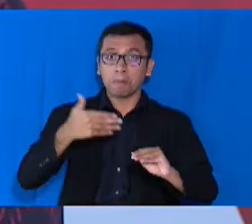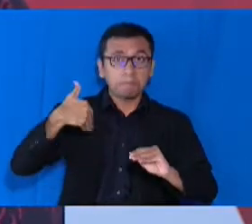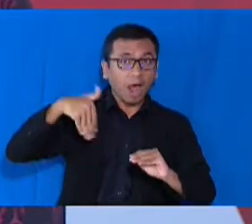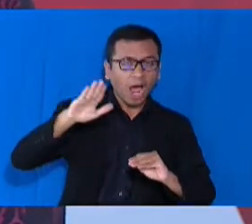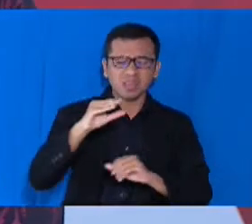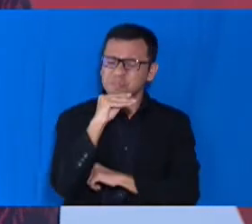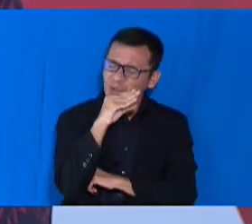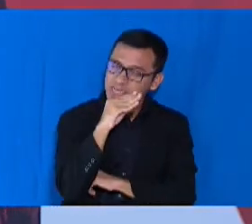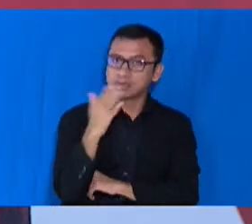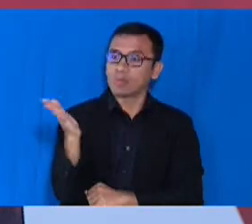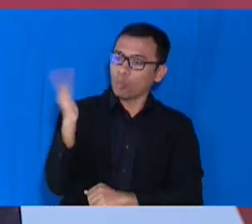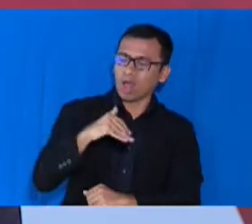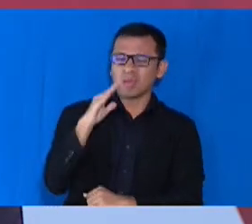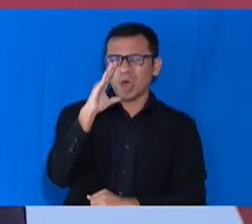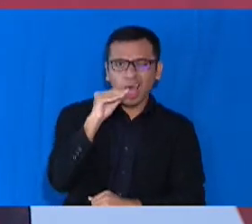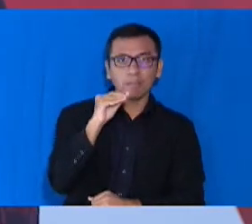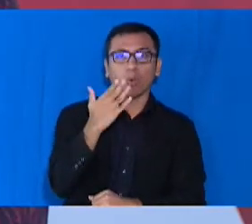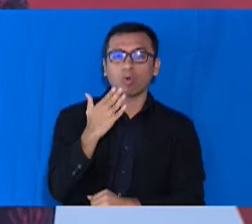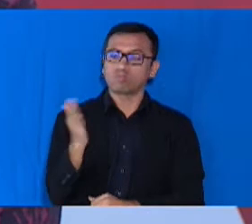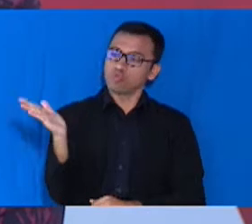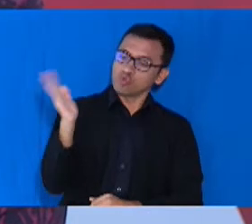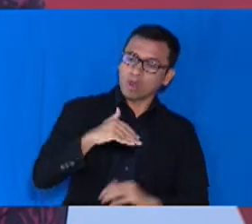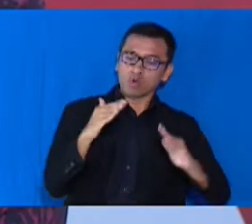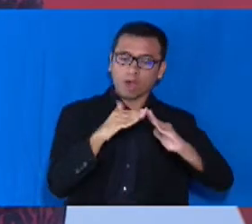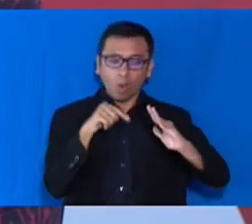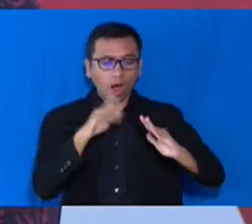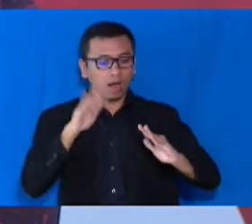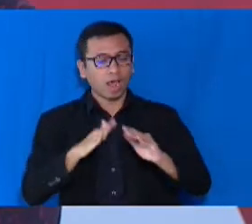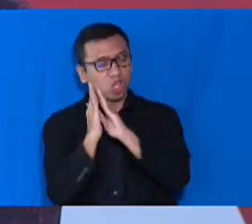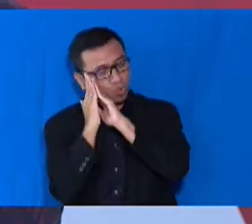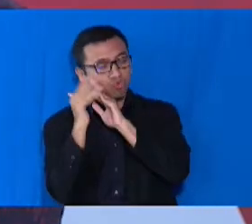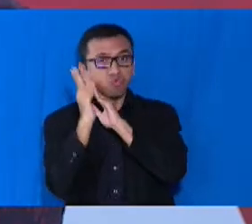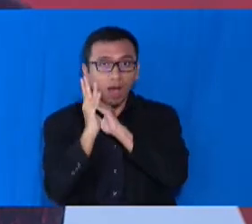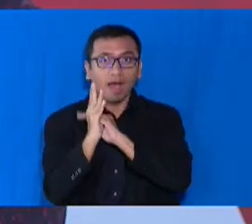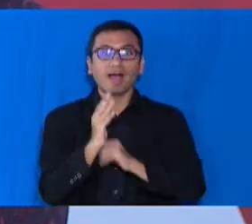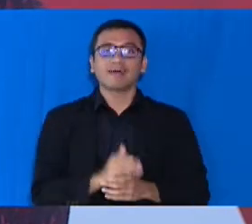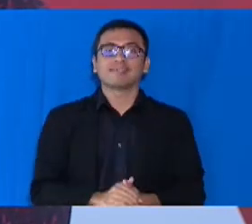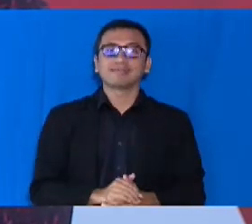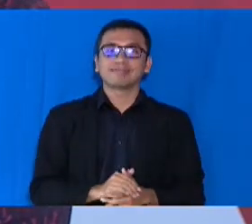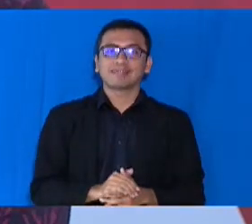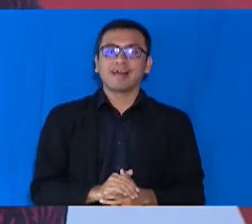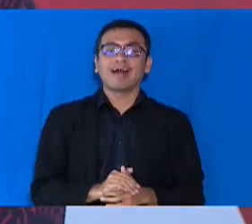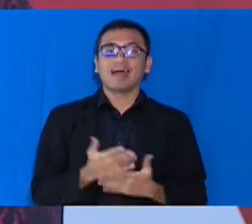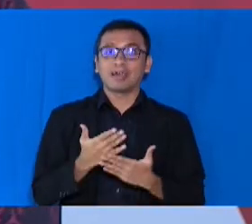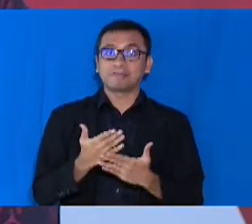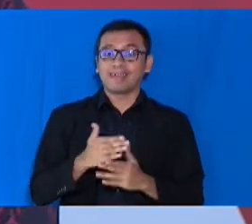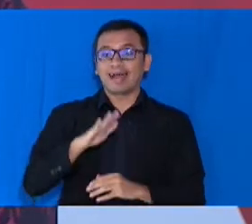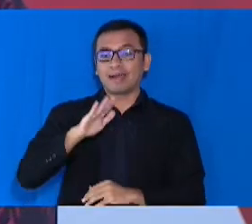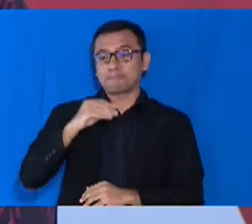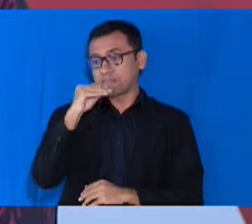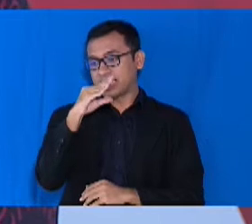hari. Anak kita sudah tidur, mungkin kita pulang, tapi anak kita belum bangun sebelum kita